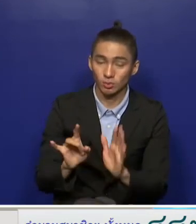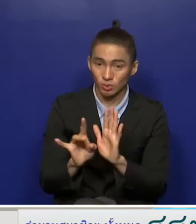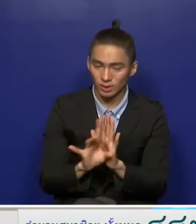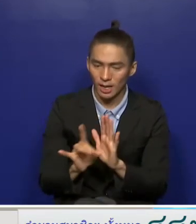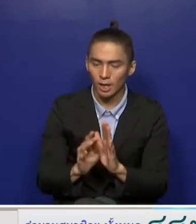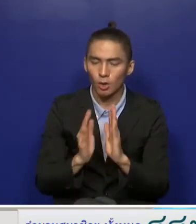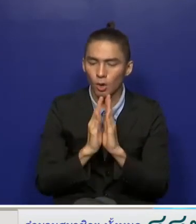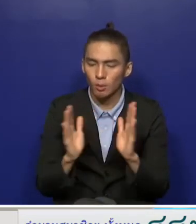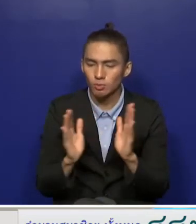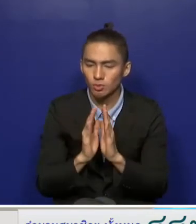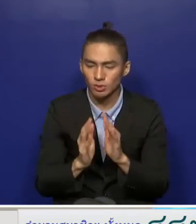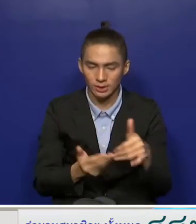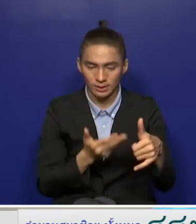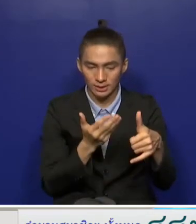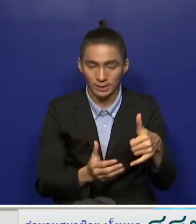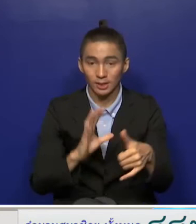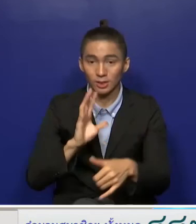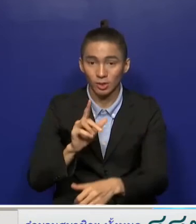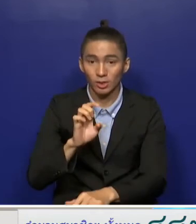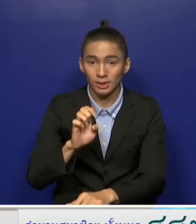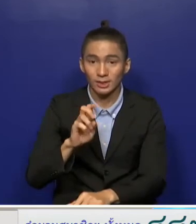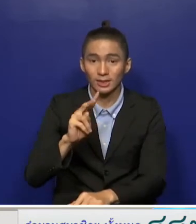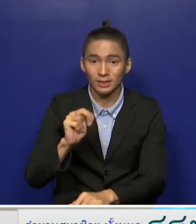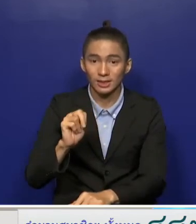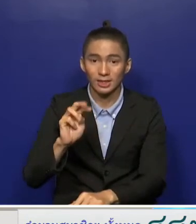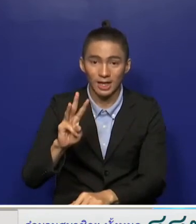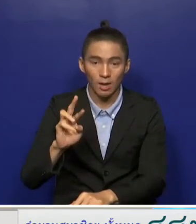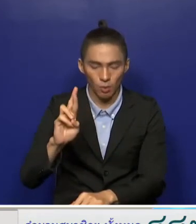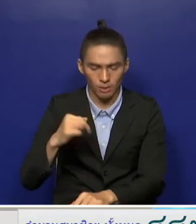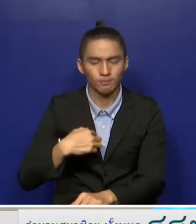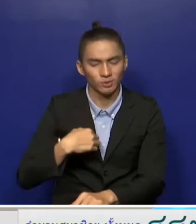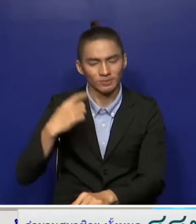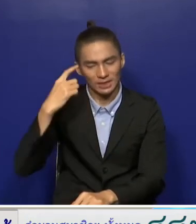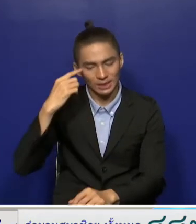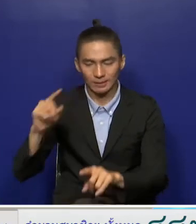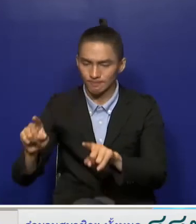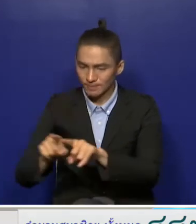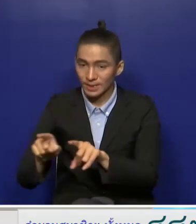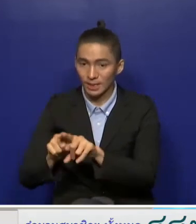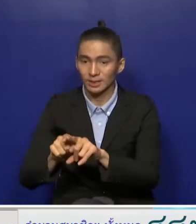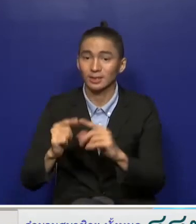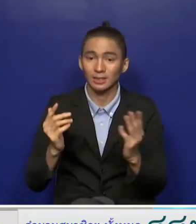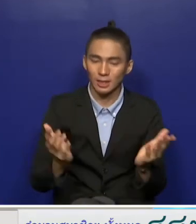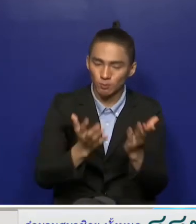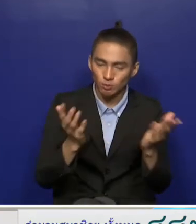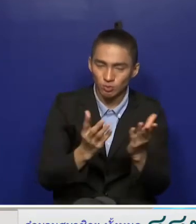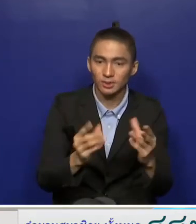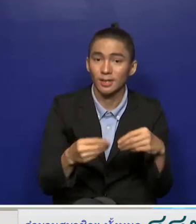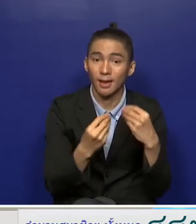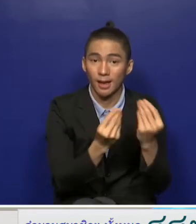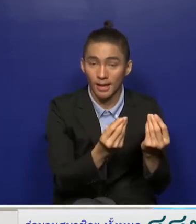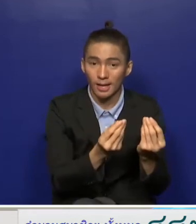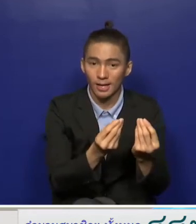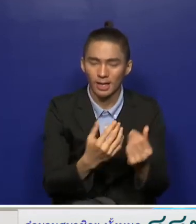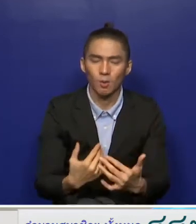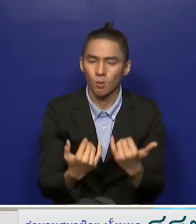พี่ชินวร บุญญาเกียต ผมเหนด้วยแล้วกให้การสนับสนุนวันนี้คือวาเป็มิติใหม่ในเรื่